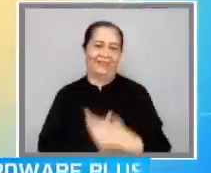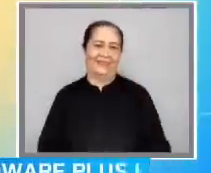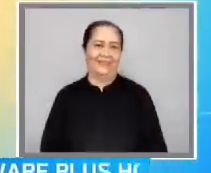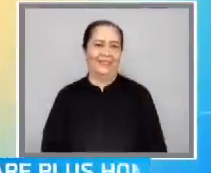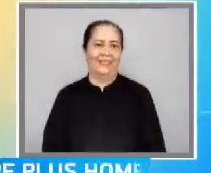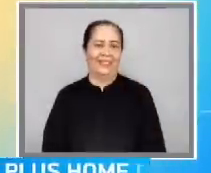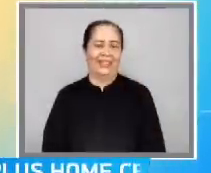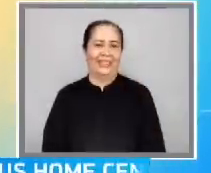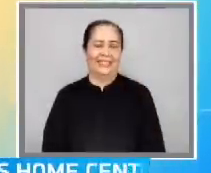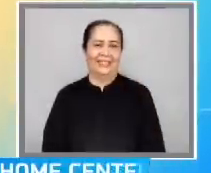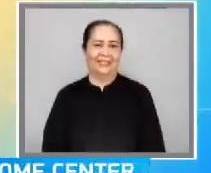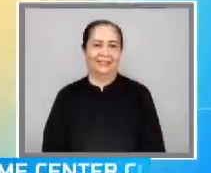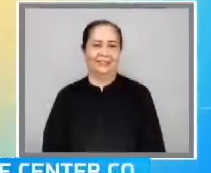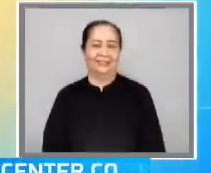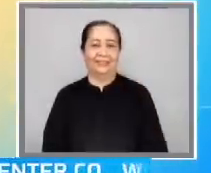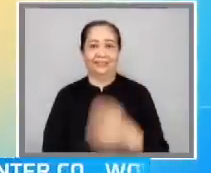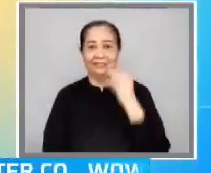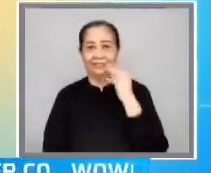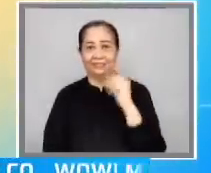Marisol?